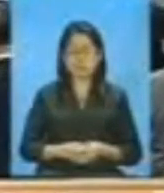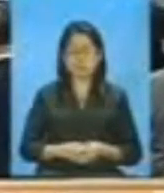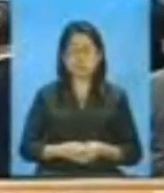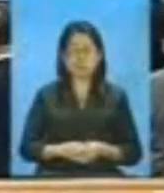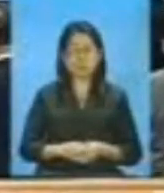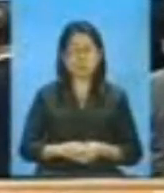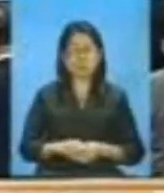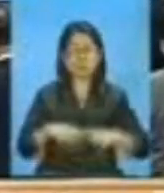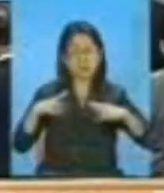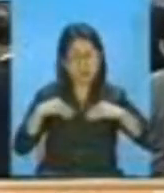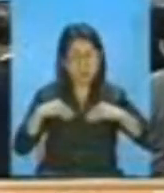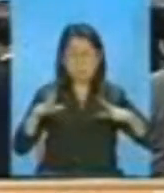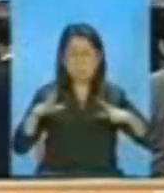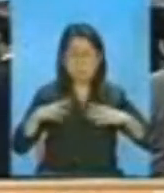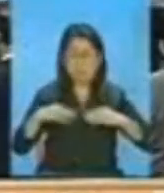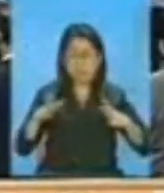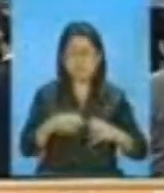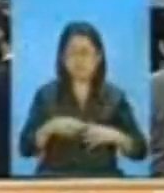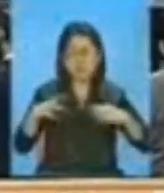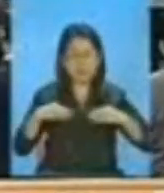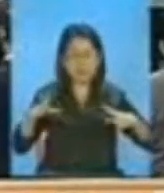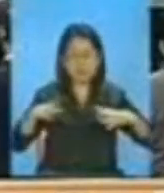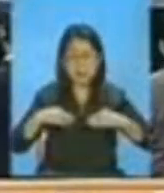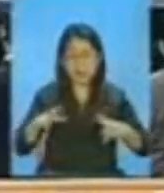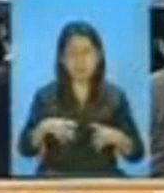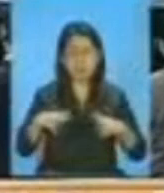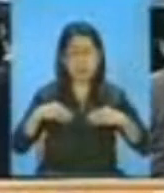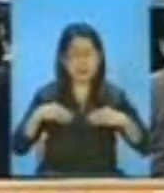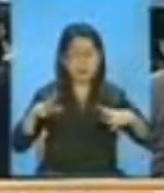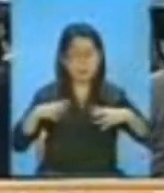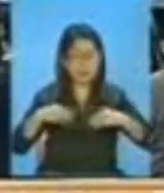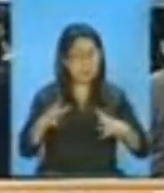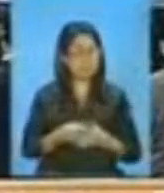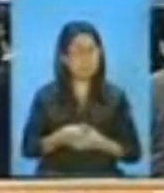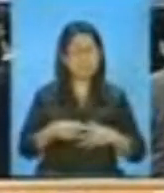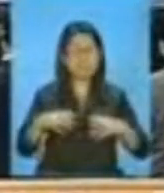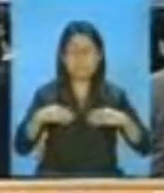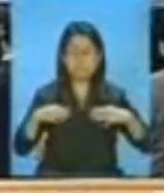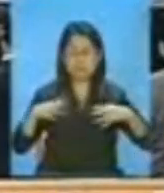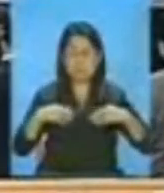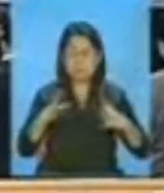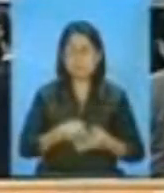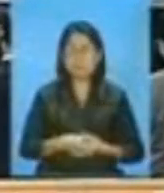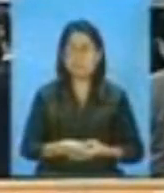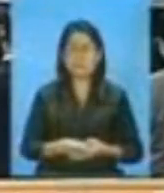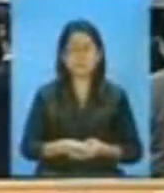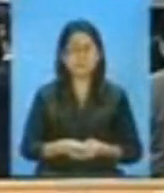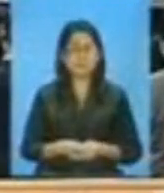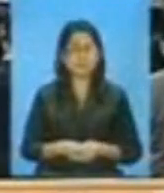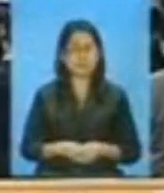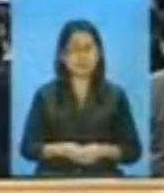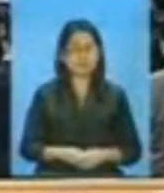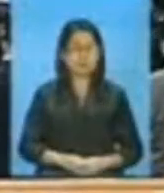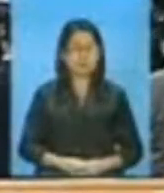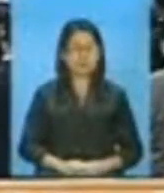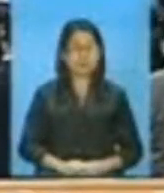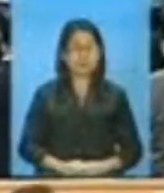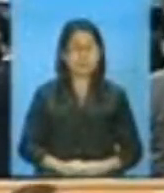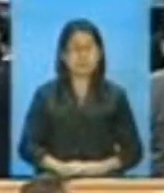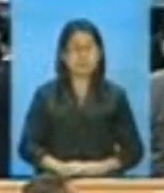เห็นด้วยหรือไม่ครับกับการเสนอญัตติให้เลื่อนการเสนอญัตตินะครับใช้สิทธิ์ได้เลยครับ